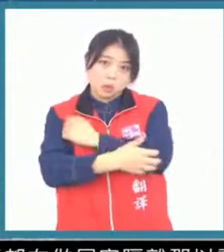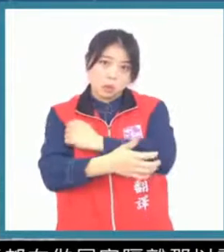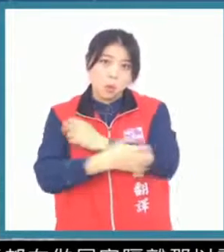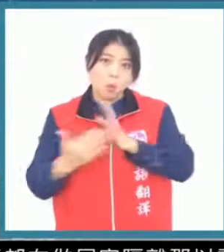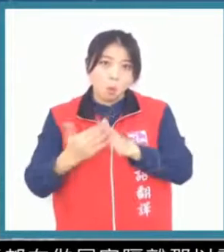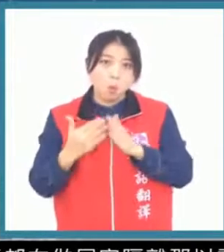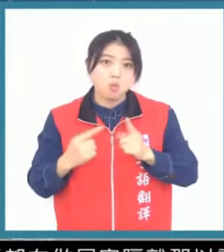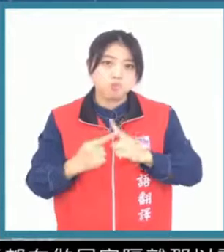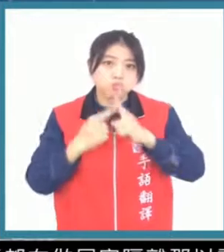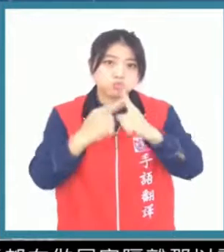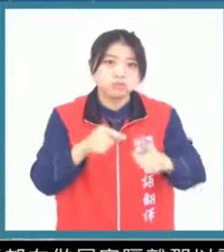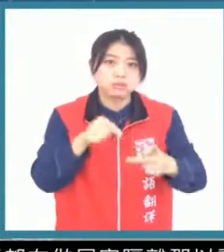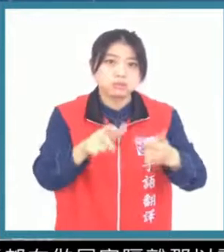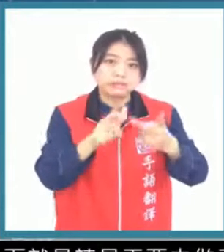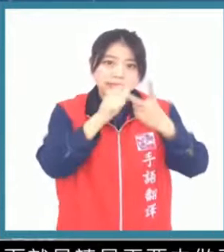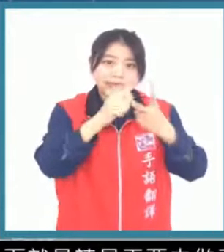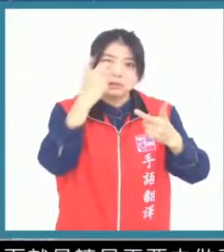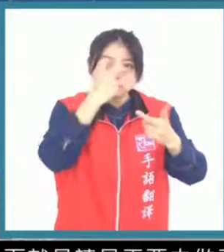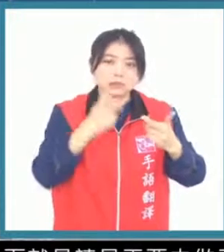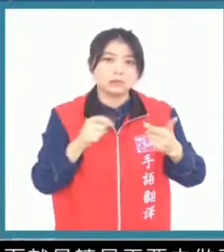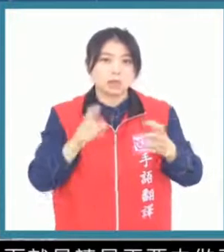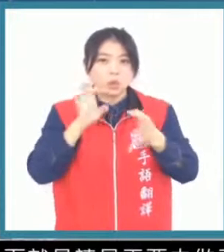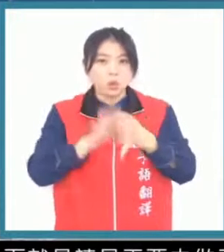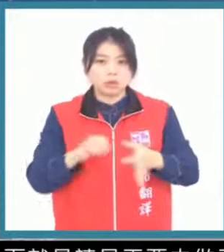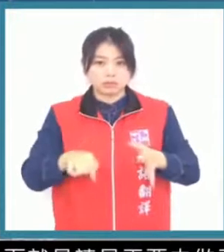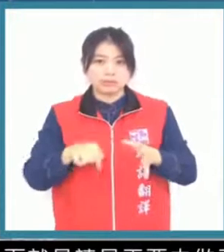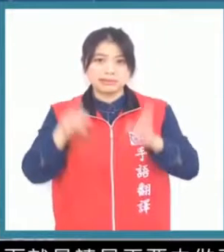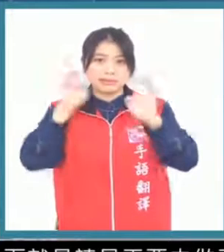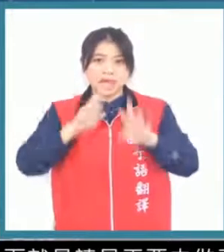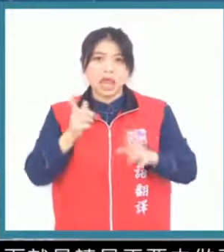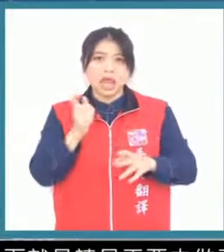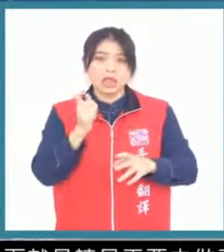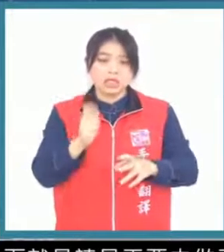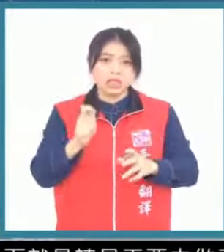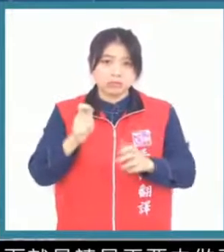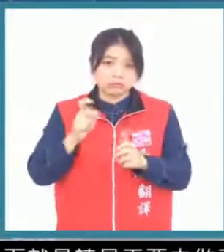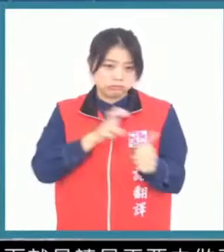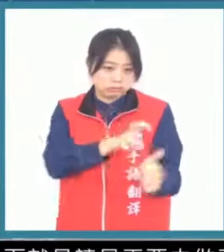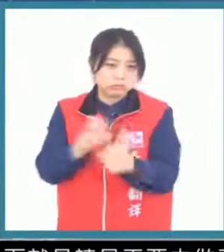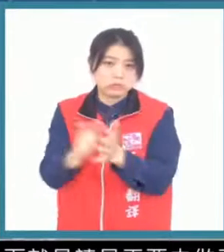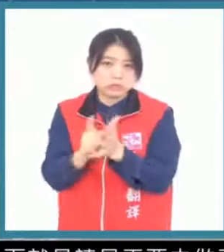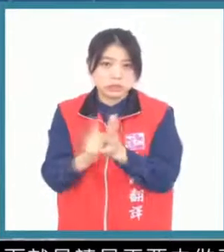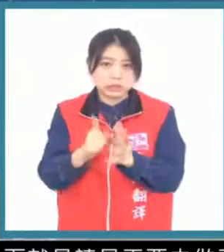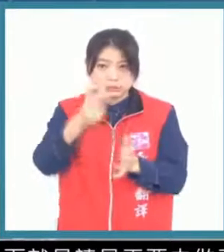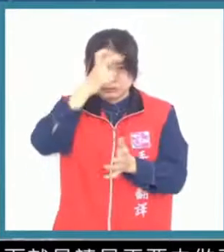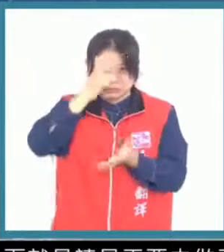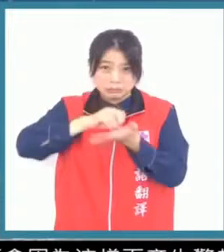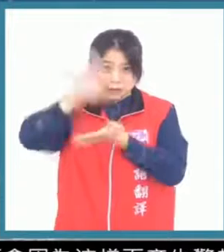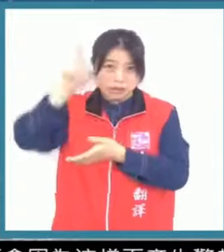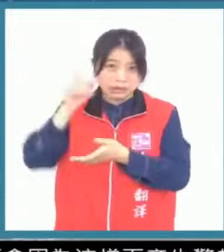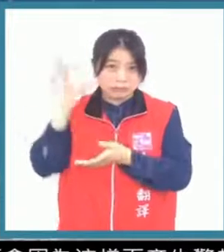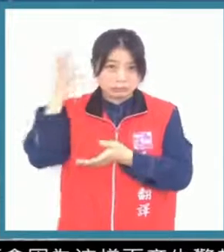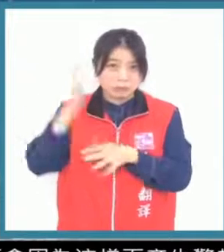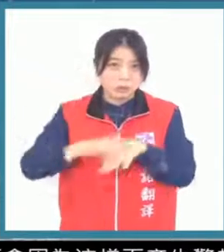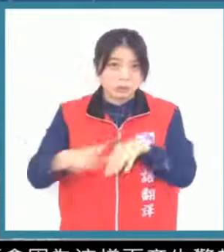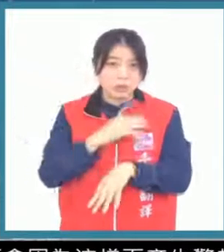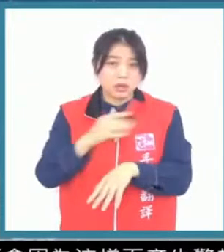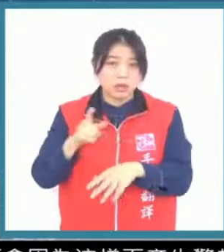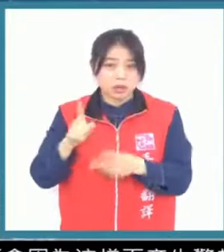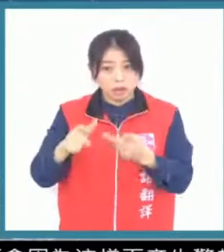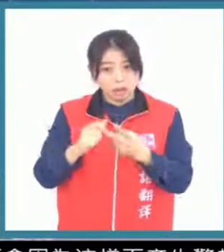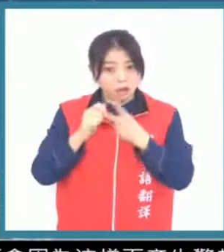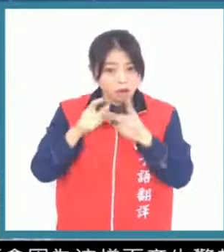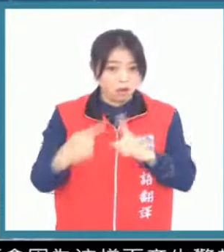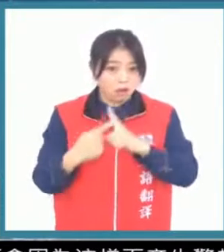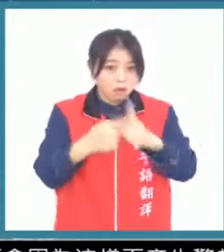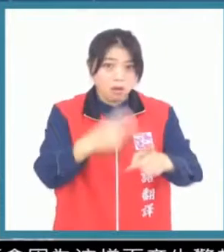那电子围篱会不会因为这样而产生警报？那如果是这样的话，这些员工去做二采会不会被处